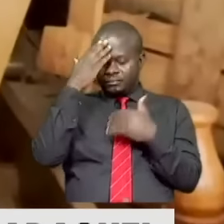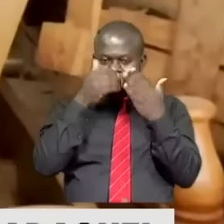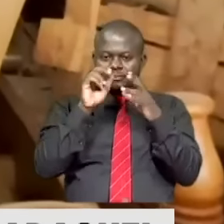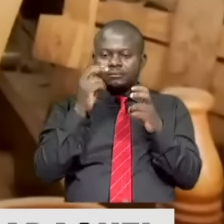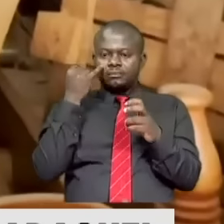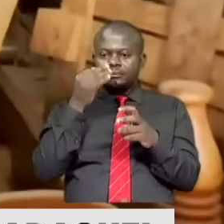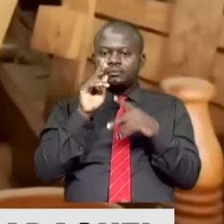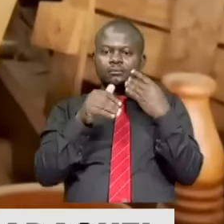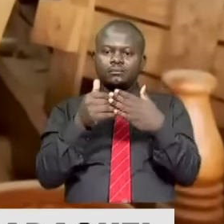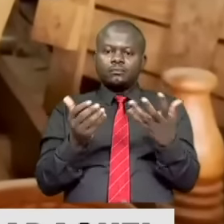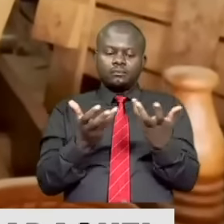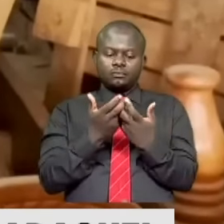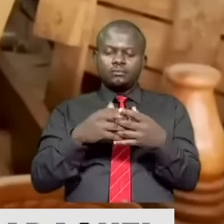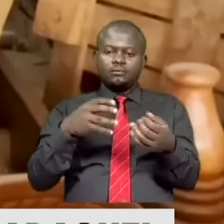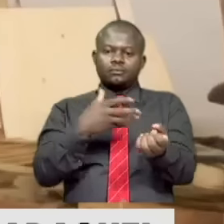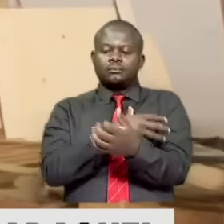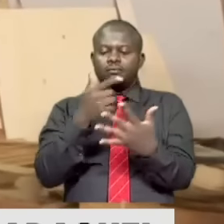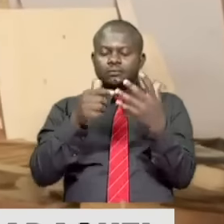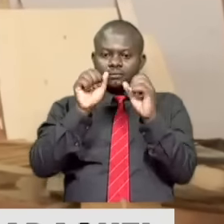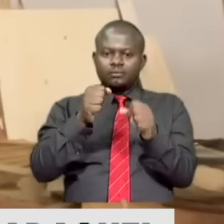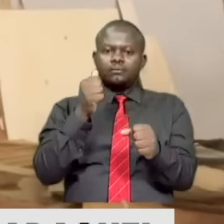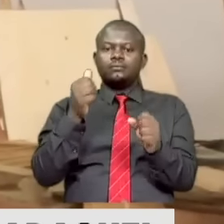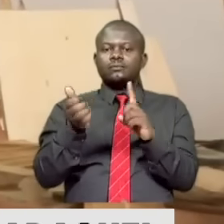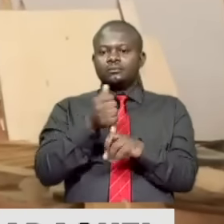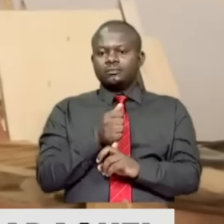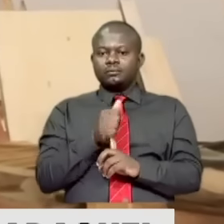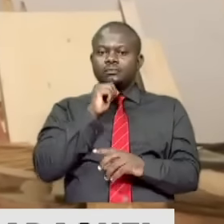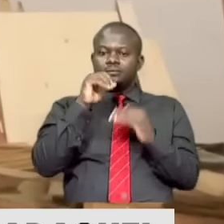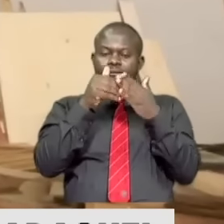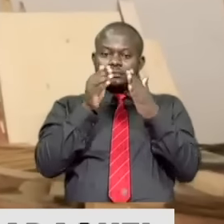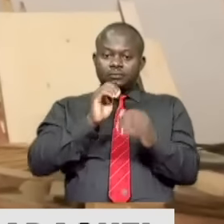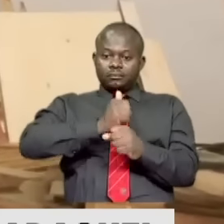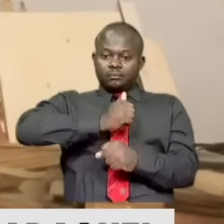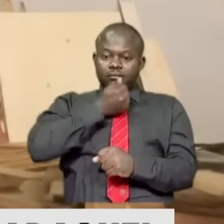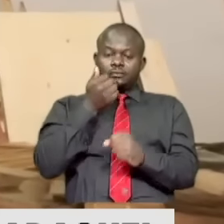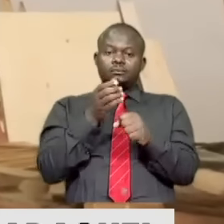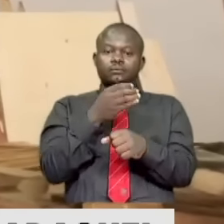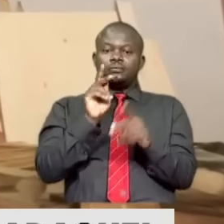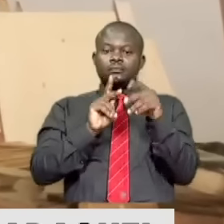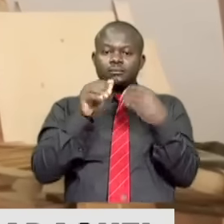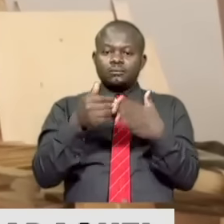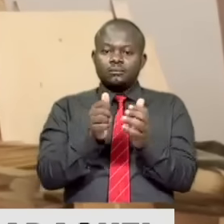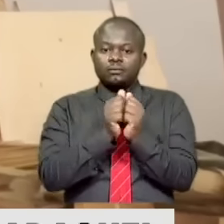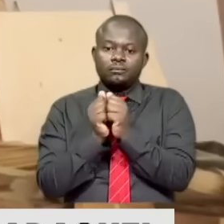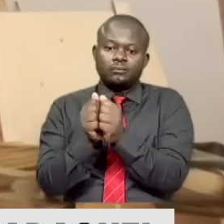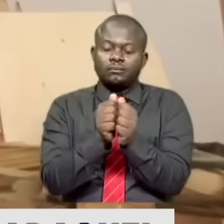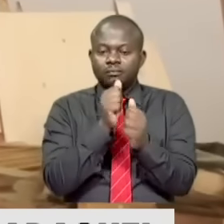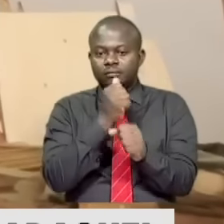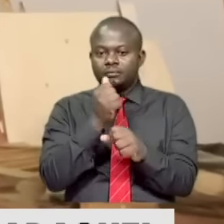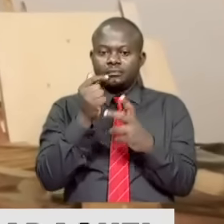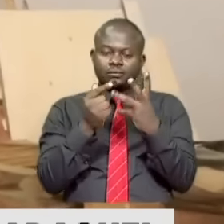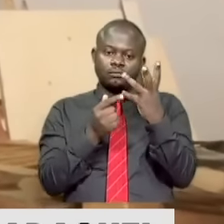abantu bahuje imbaraga hari ibyo babasha kugeraho. Kugira ngo nta muntu wigira koperative abantu iyo bashyize hamwe imbaraga bakora ibintu